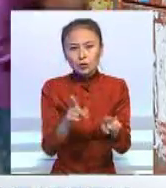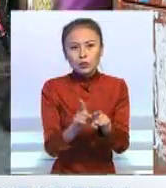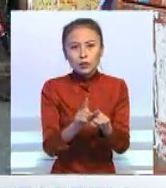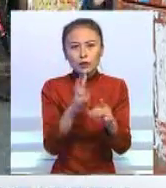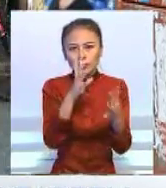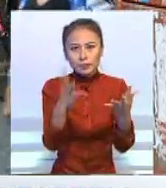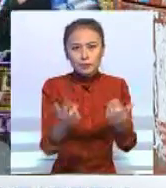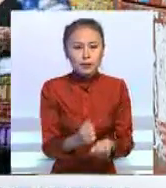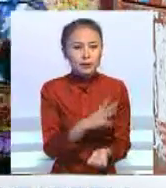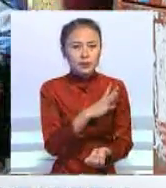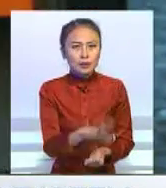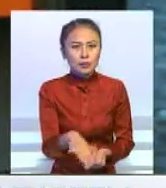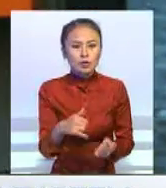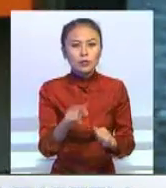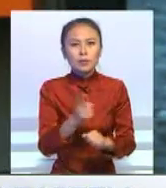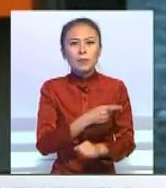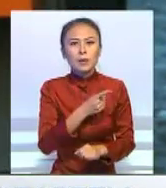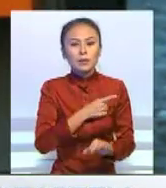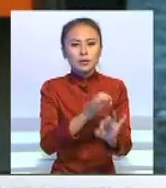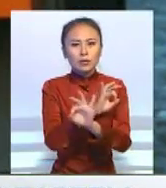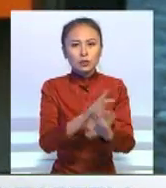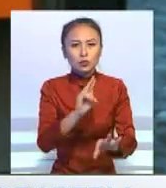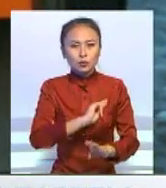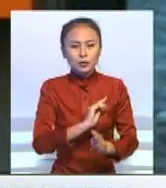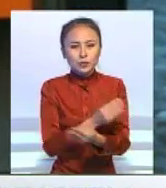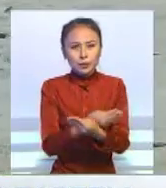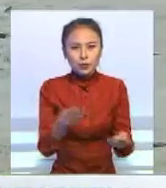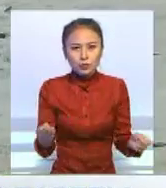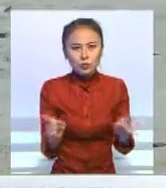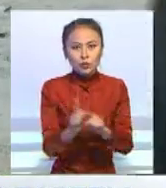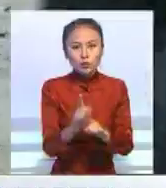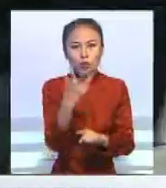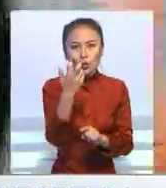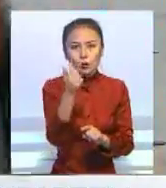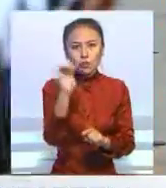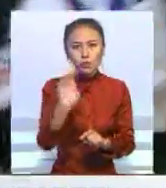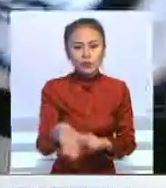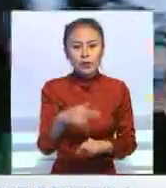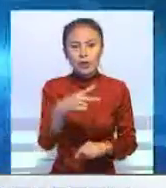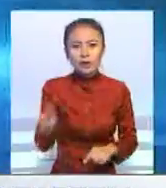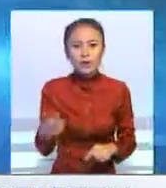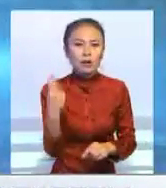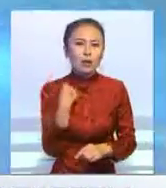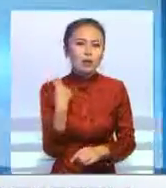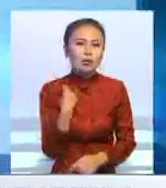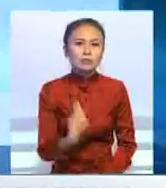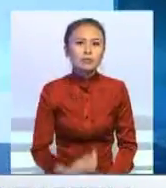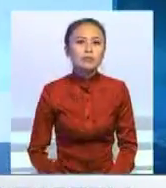алмаған. Мамандардың өз айтуларынша жұмыс беруші оларға 300 мың еуро қарыз.